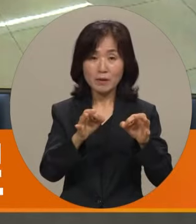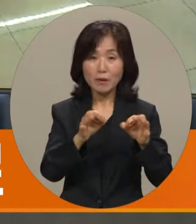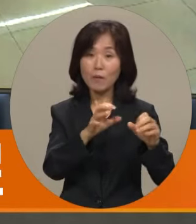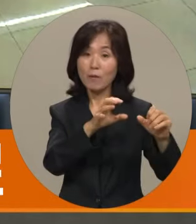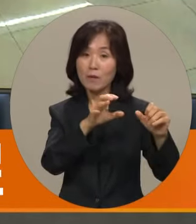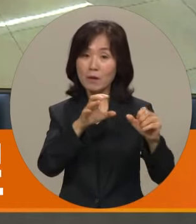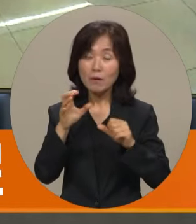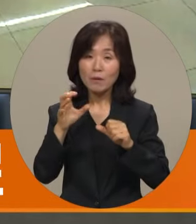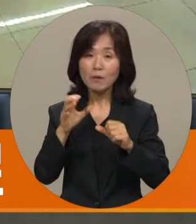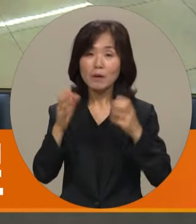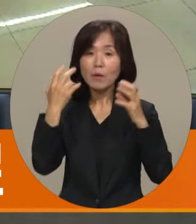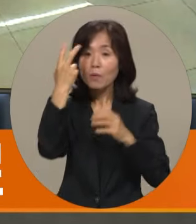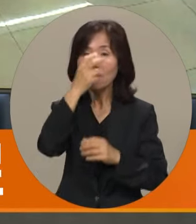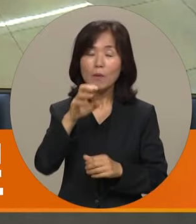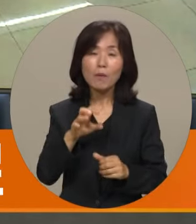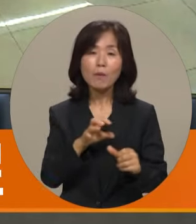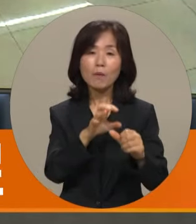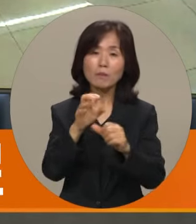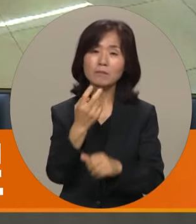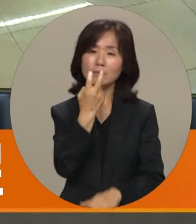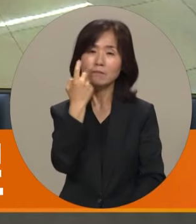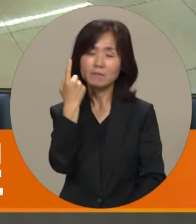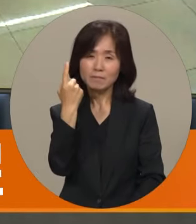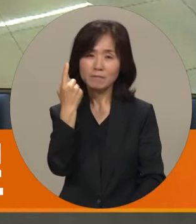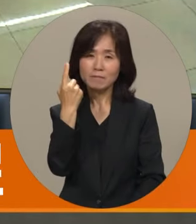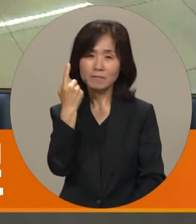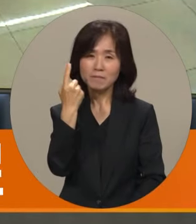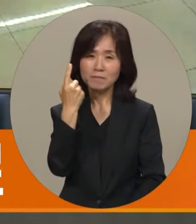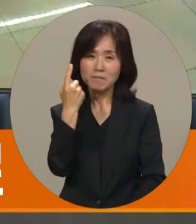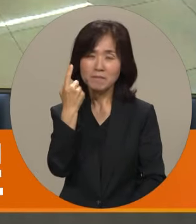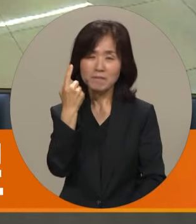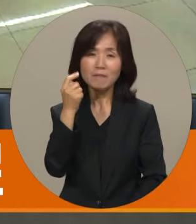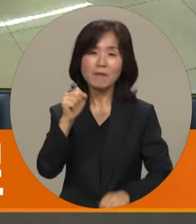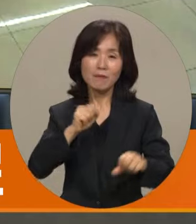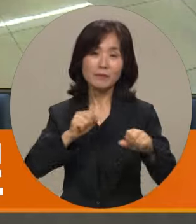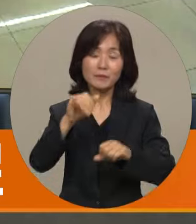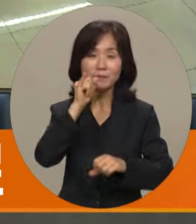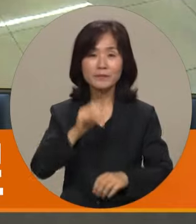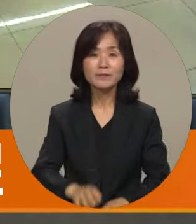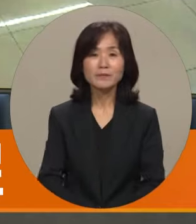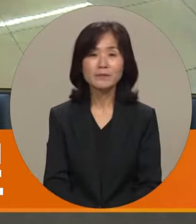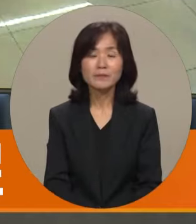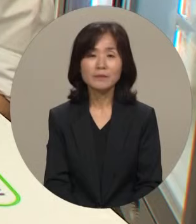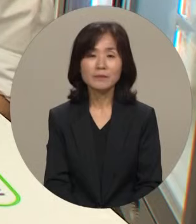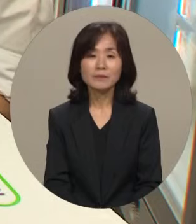활용해서 아동보호 파수꾼 역할을 자처하고 있습니다. 송성환 기자의 보도입니다.